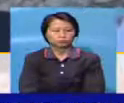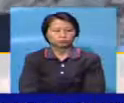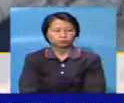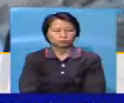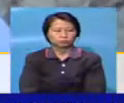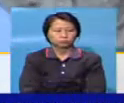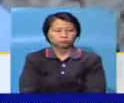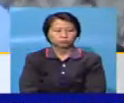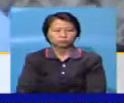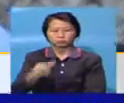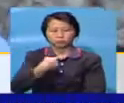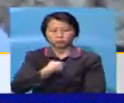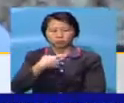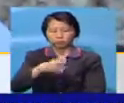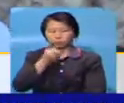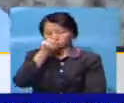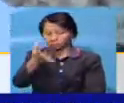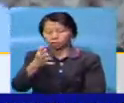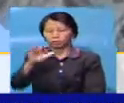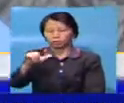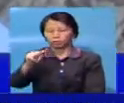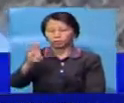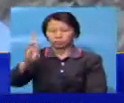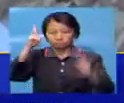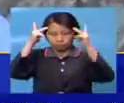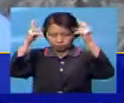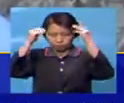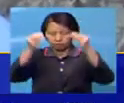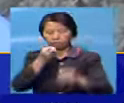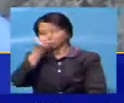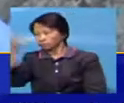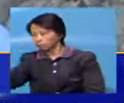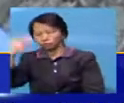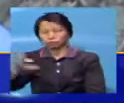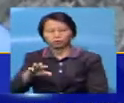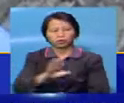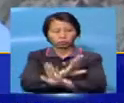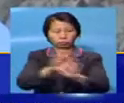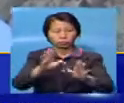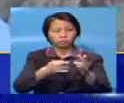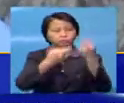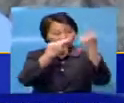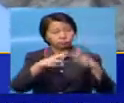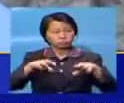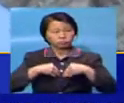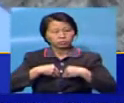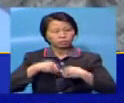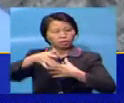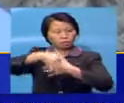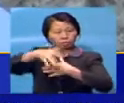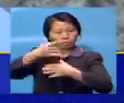Kali ini saya dah maklumkan kepada Yang Maklumat Datuk Seri Perdana Menteri bukan sahaja merestui, awal-awal